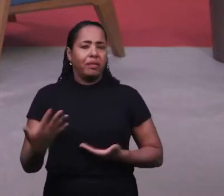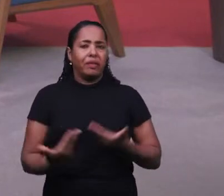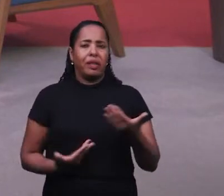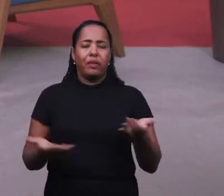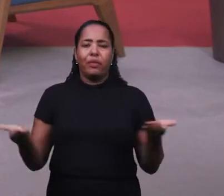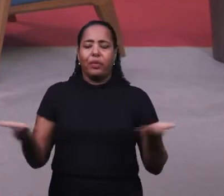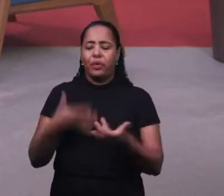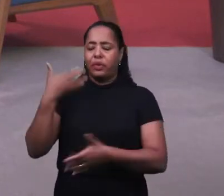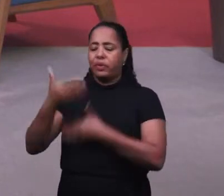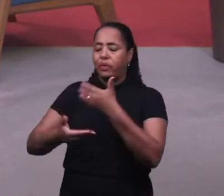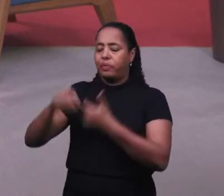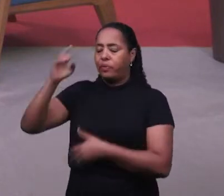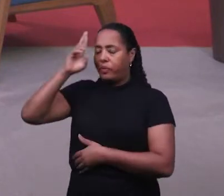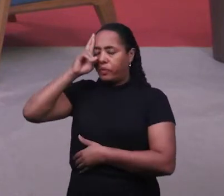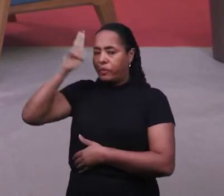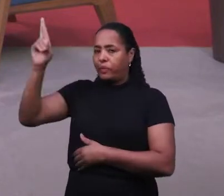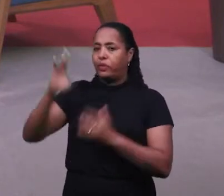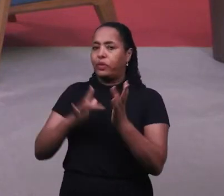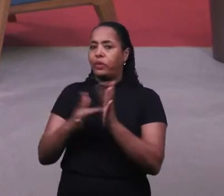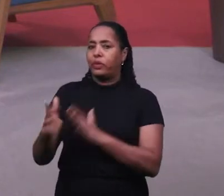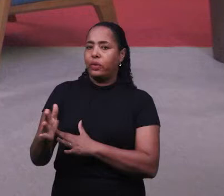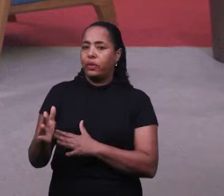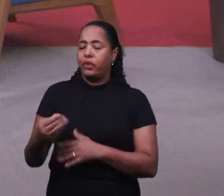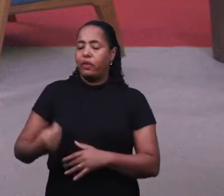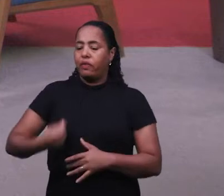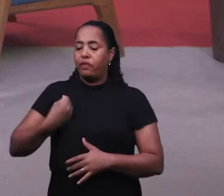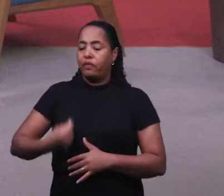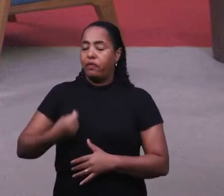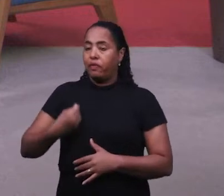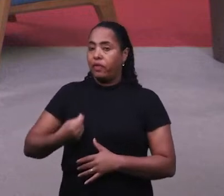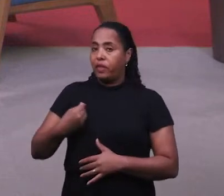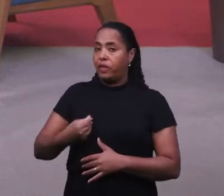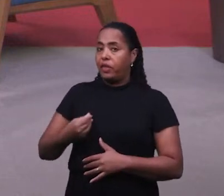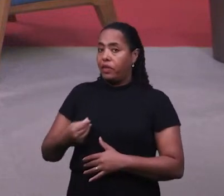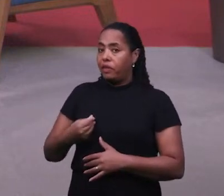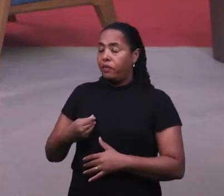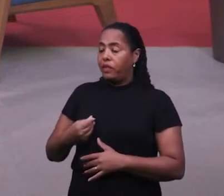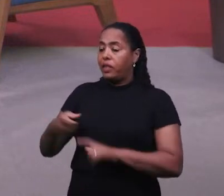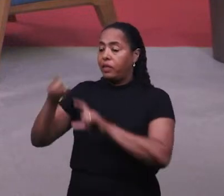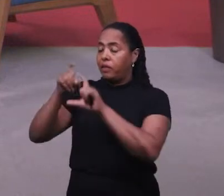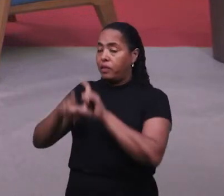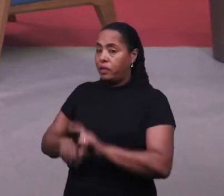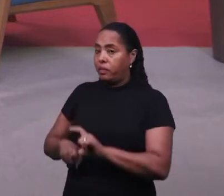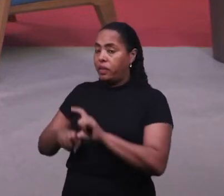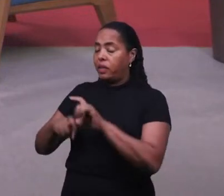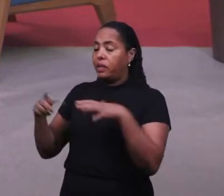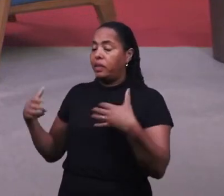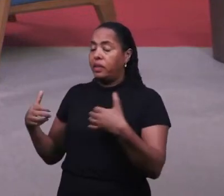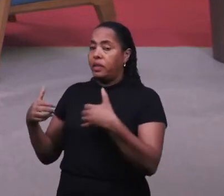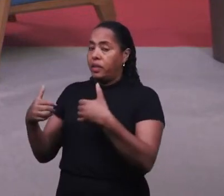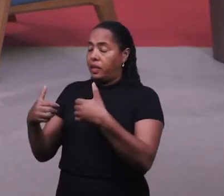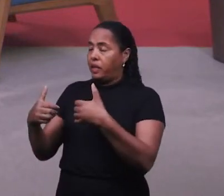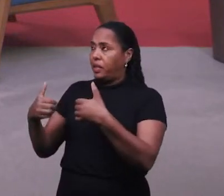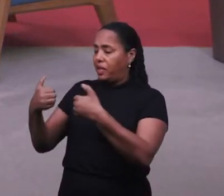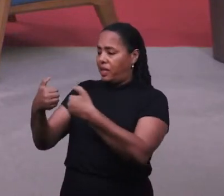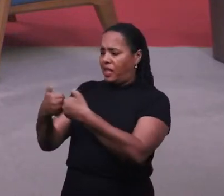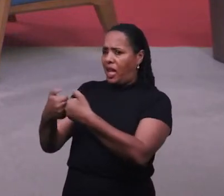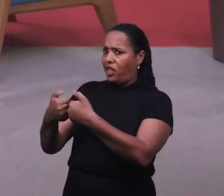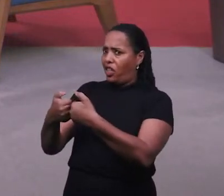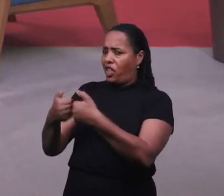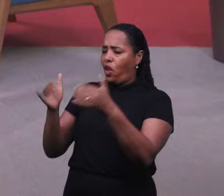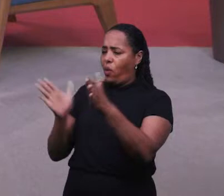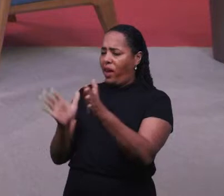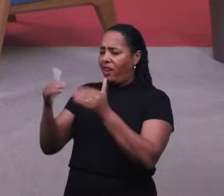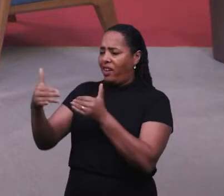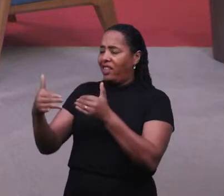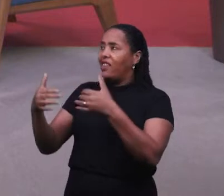le chrétien Jésus, il vit en fonction de l'arche, pas la boîte, n'est-ce pas?